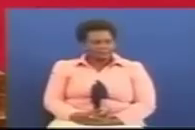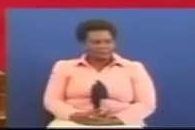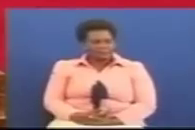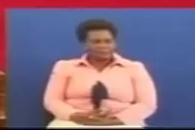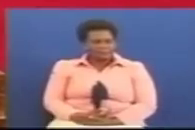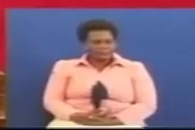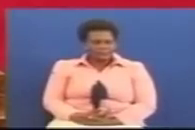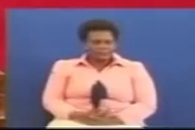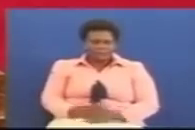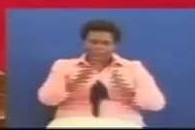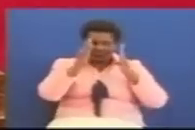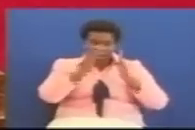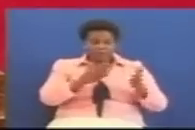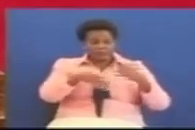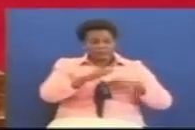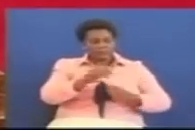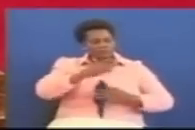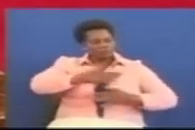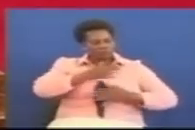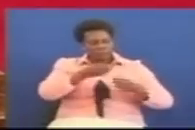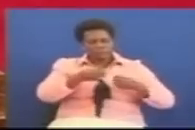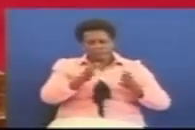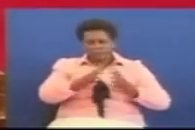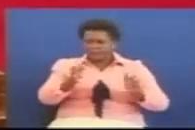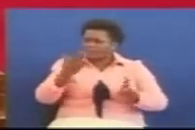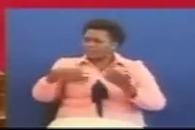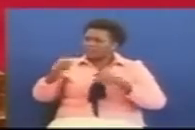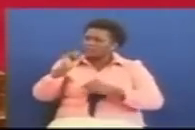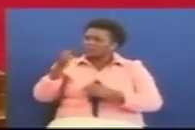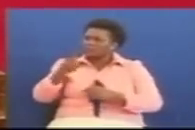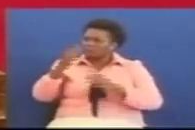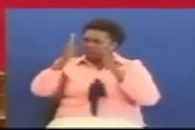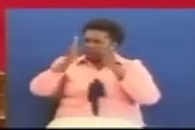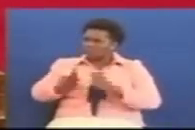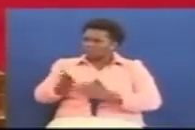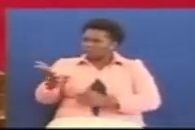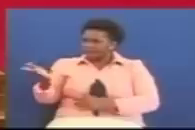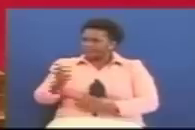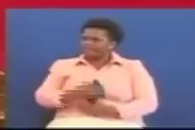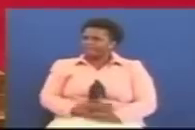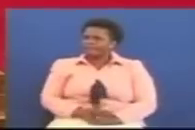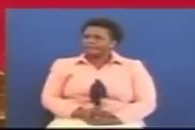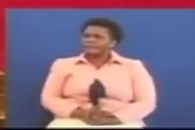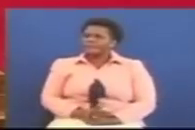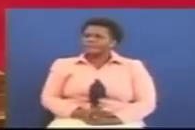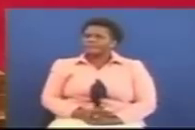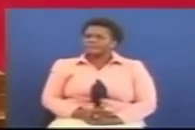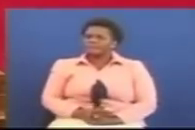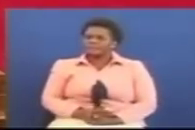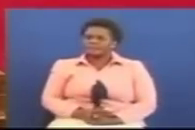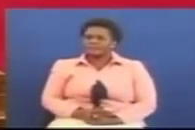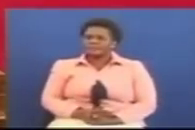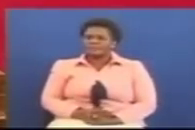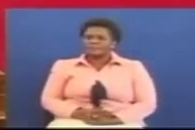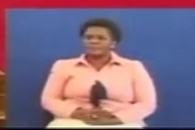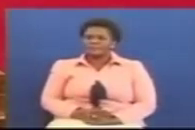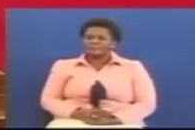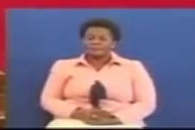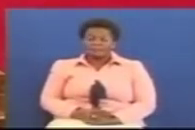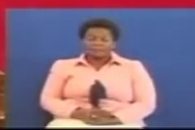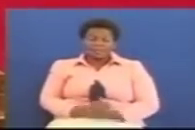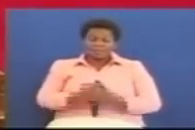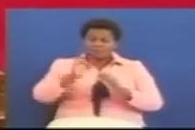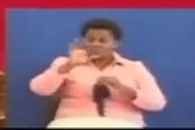Edwin Amandus Ngonyani, mbunge wa Namtumbo, kama ifuatavyo. Mheshimiwa Mwenyekiti, mwaka